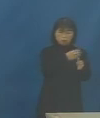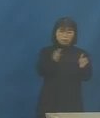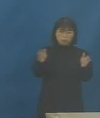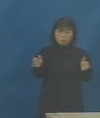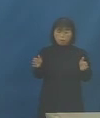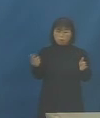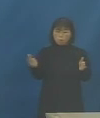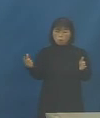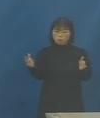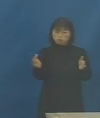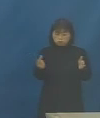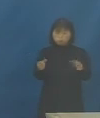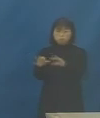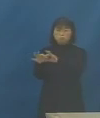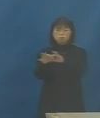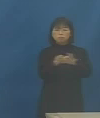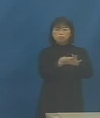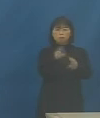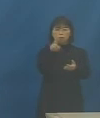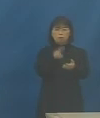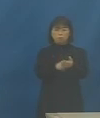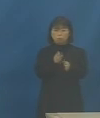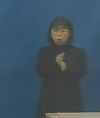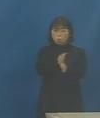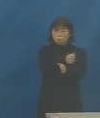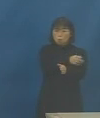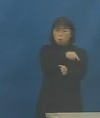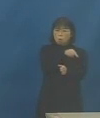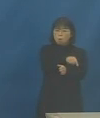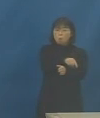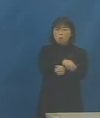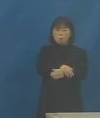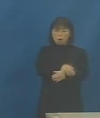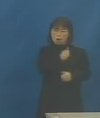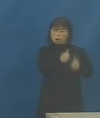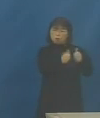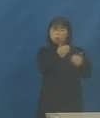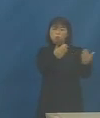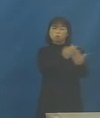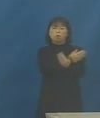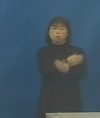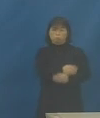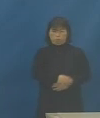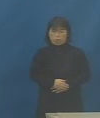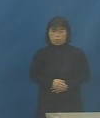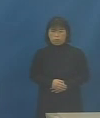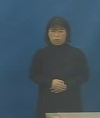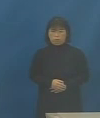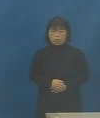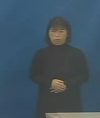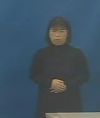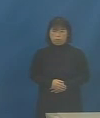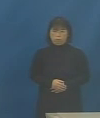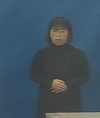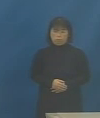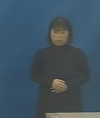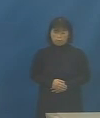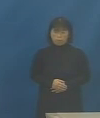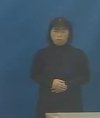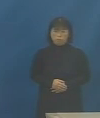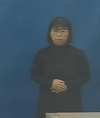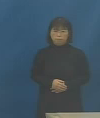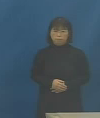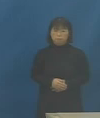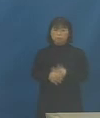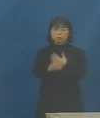残るということは決まりましたがそこから先は競争になるということであります従いまして